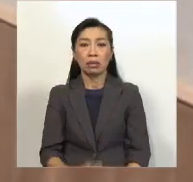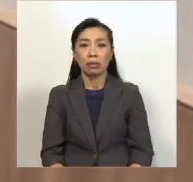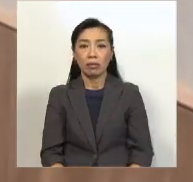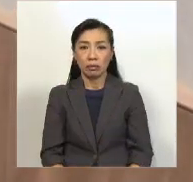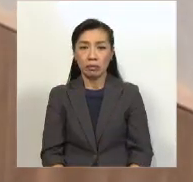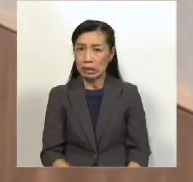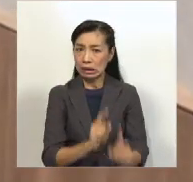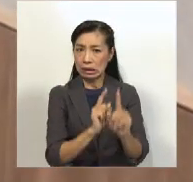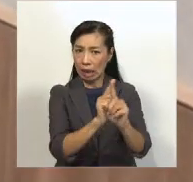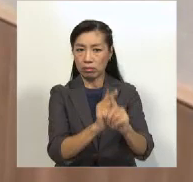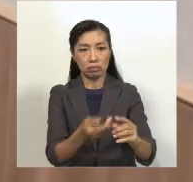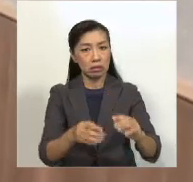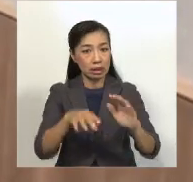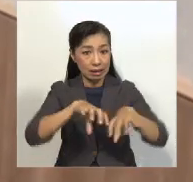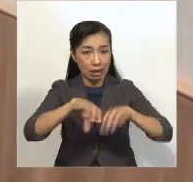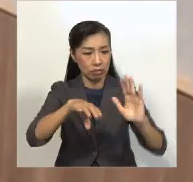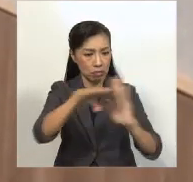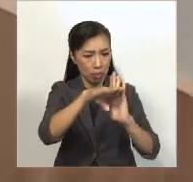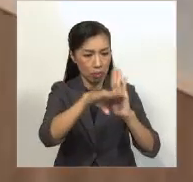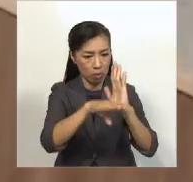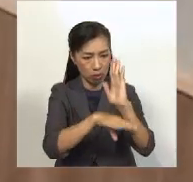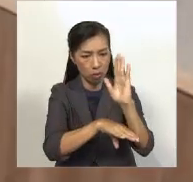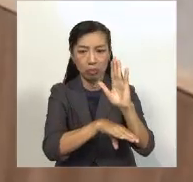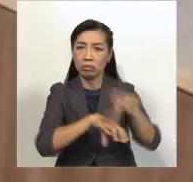ครบถ้วนตามขั้นตอนแล้วทุกประการ